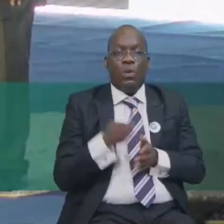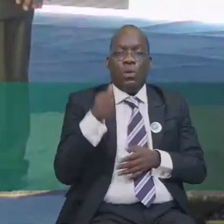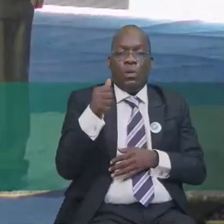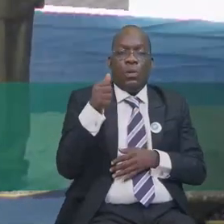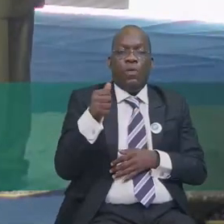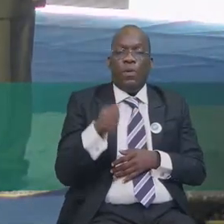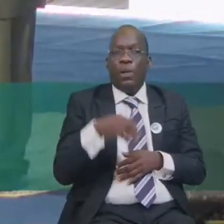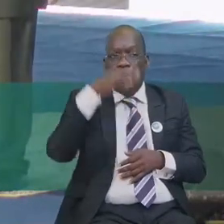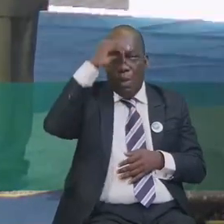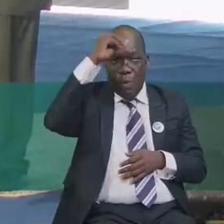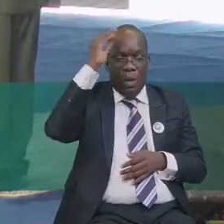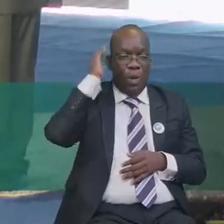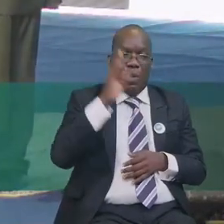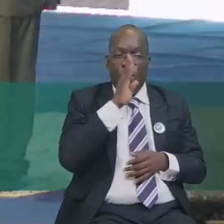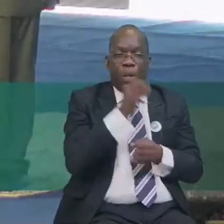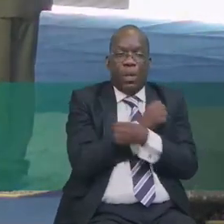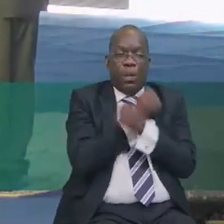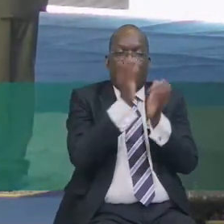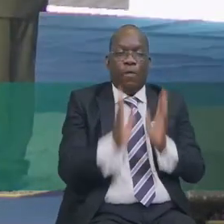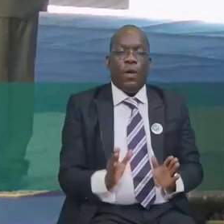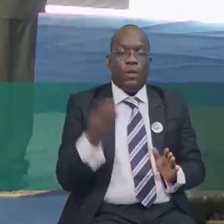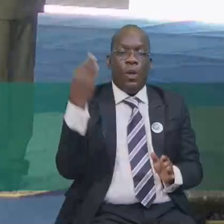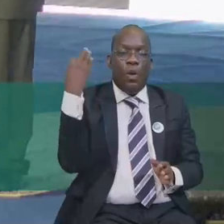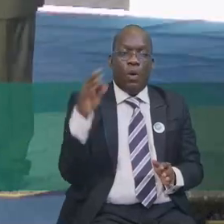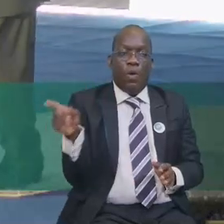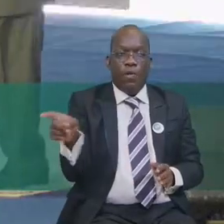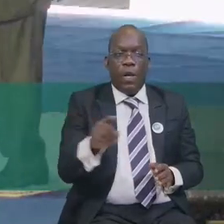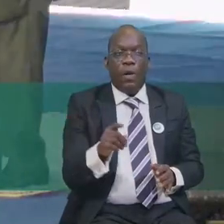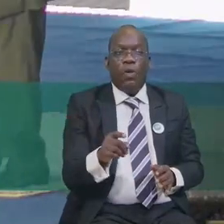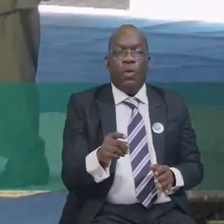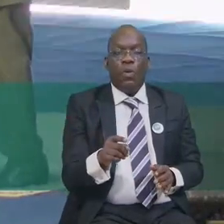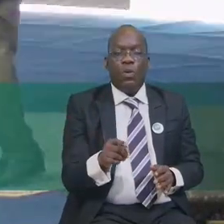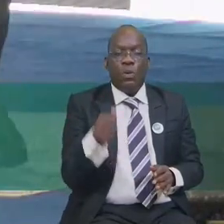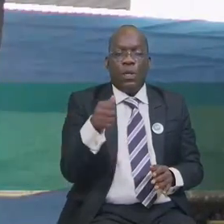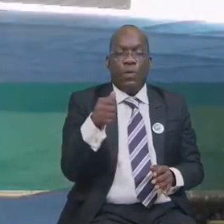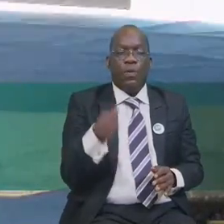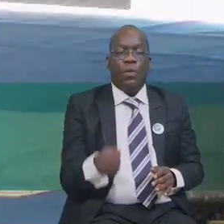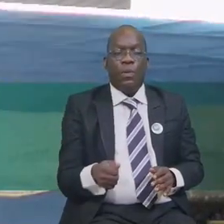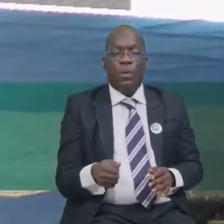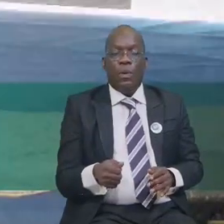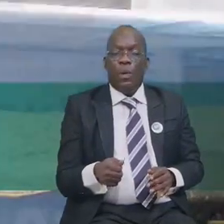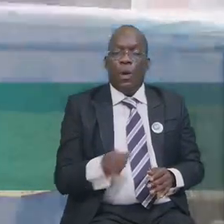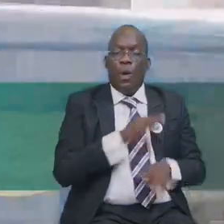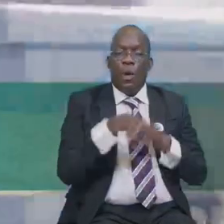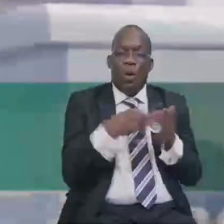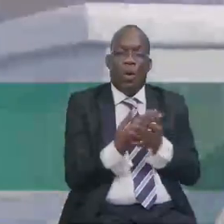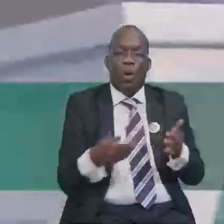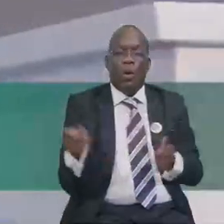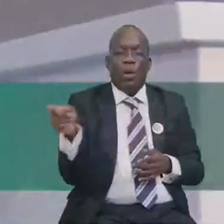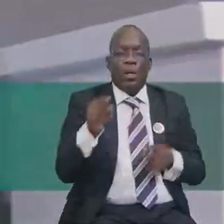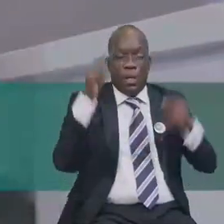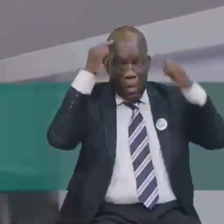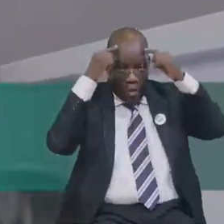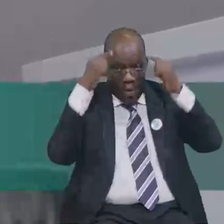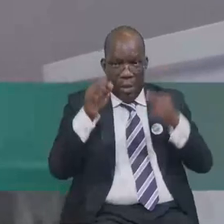Les hommes seront égoïstes. Cela veut dire que tout ce qu'ils considèrent comme à